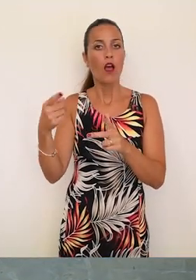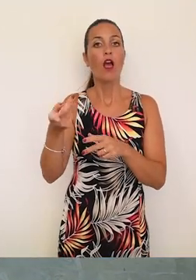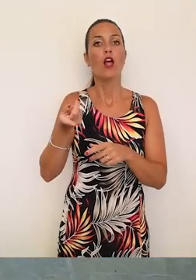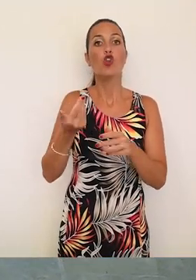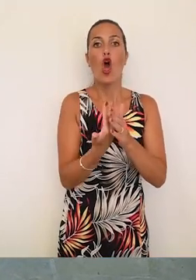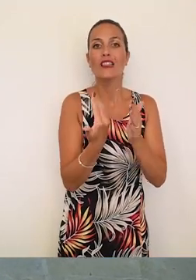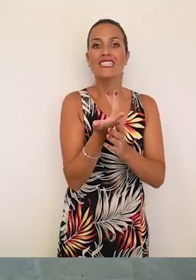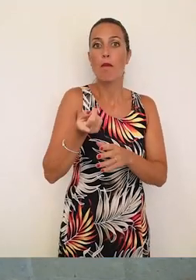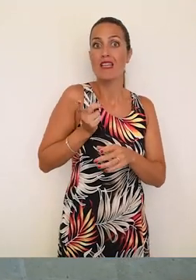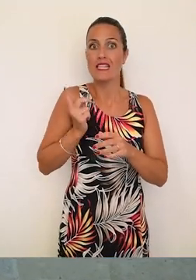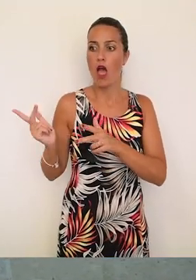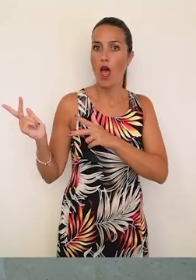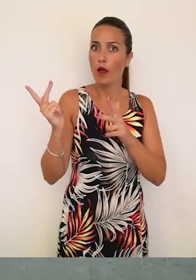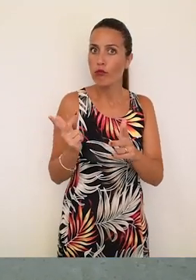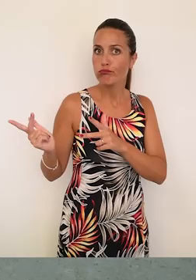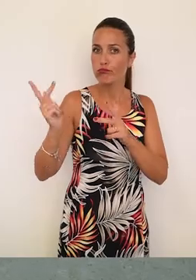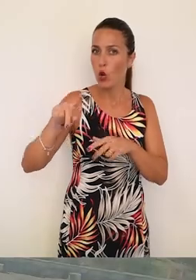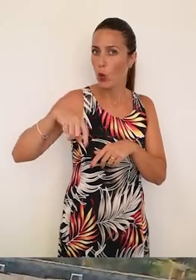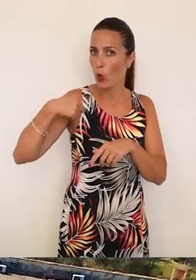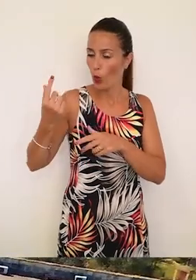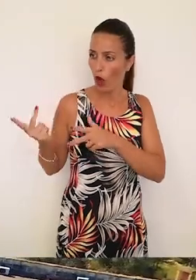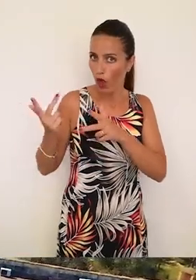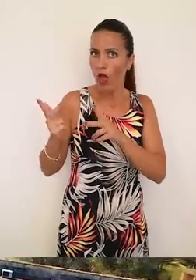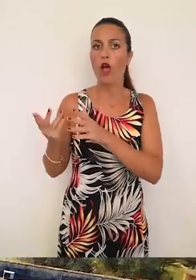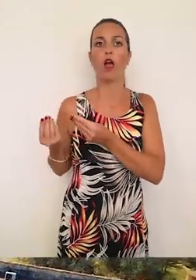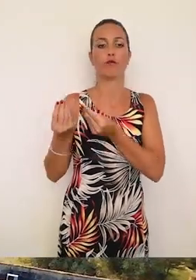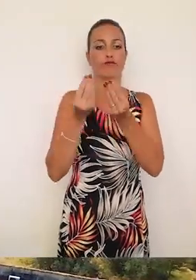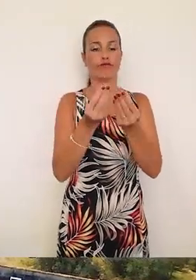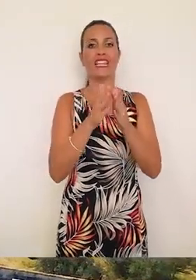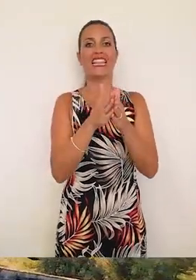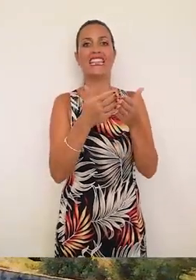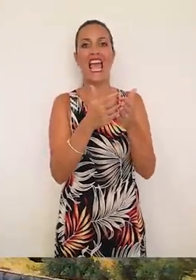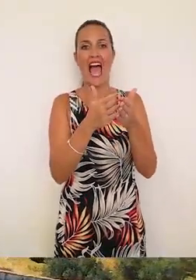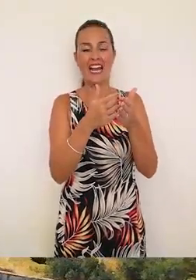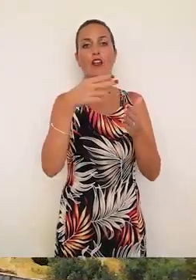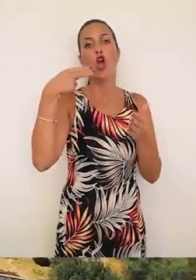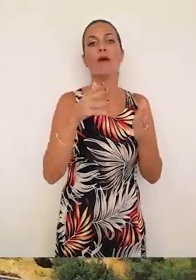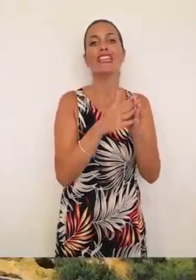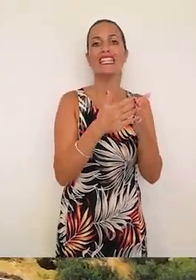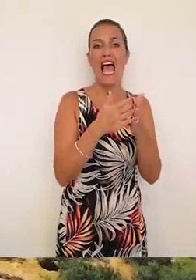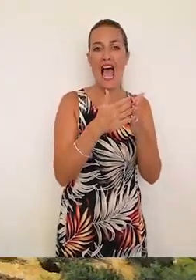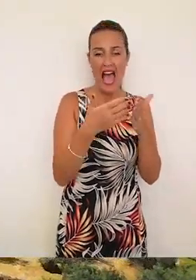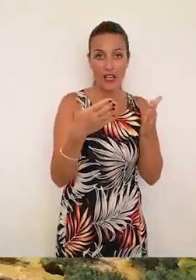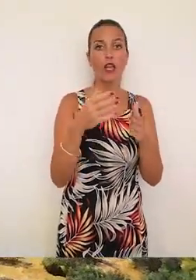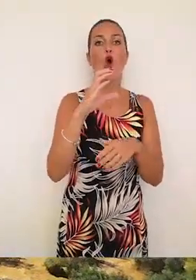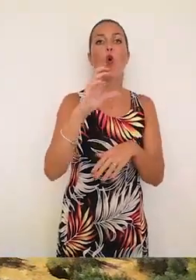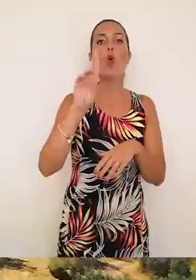le notizie militari nei vari distretti, consegnando dopo lunghe corse i famosi diari